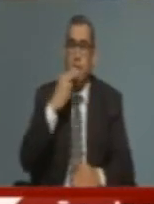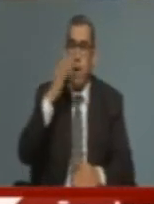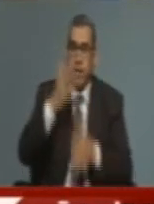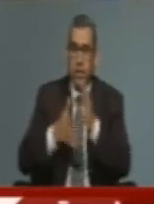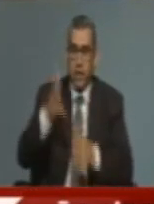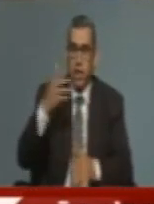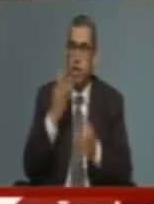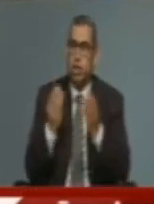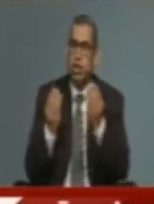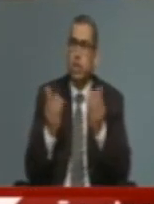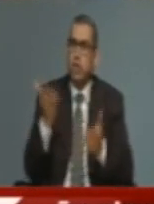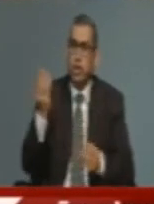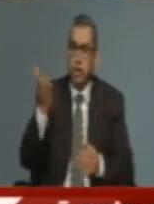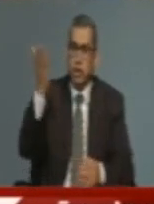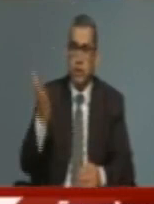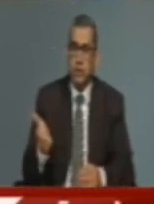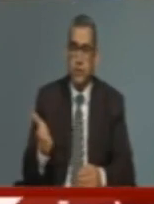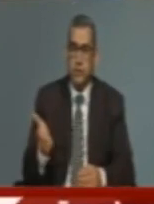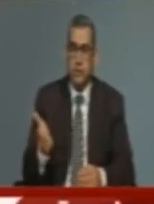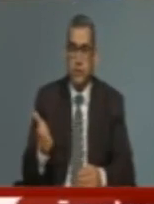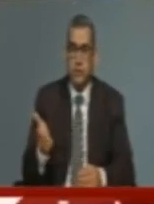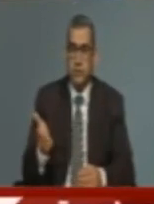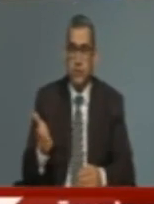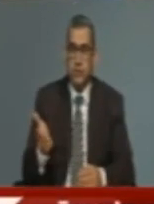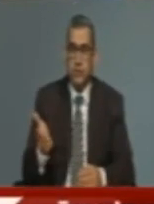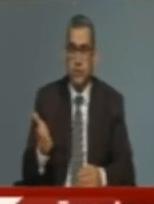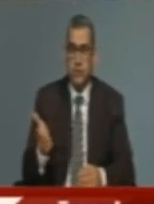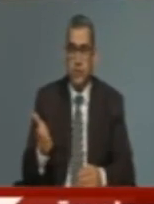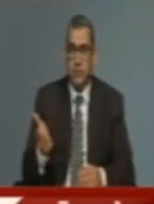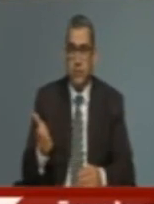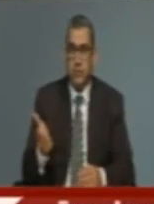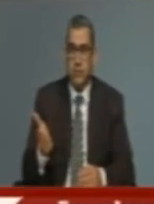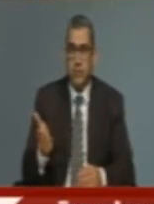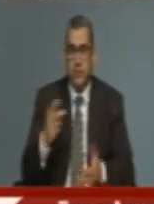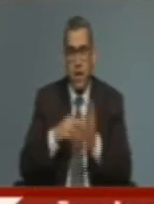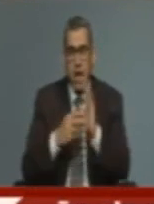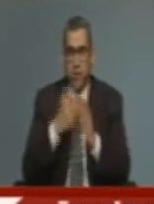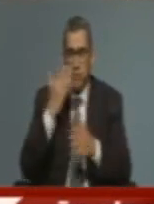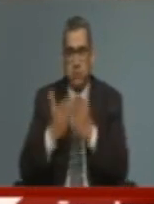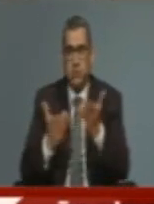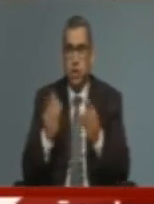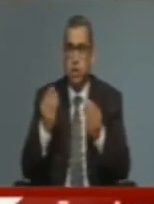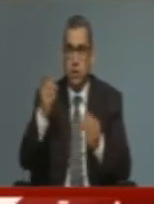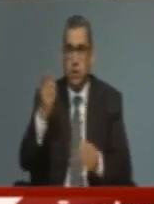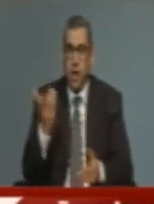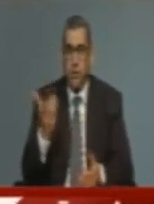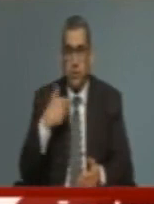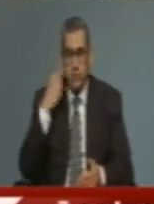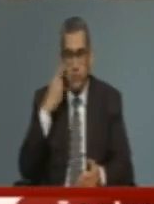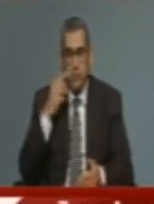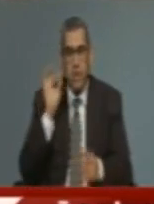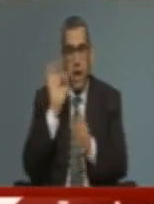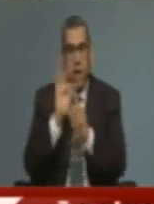كتير قوي كمان. طب ما اللي قبل مننا ليه ما عملوش؟ عشان كتير. بس فضلت